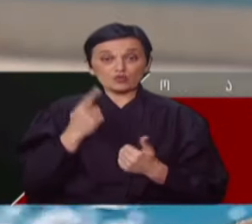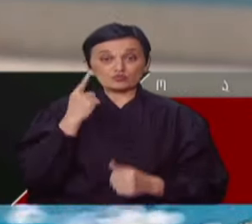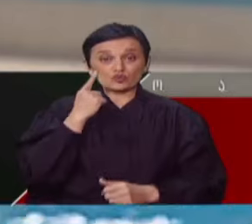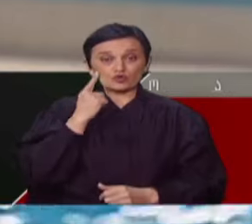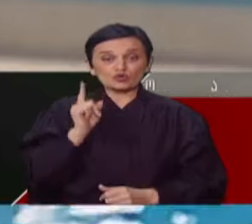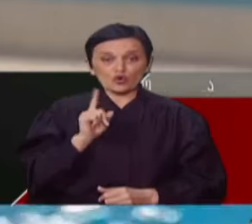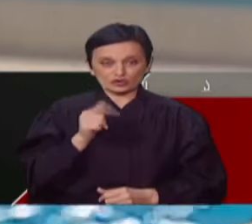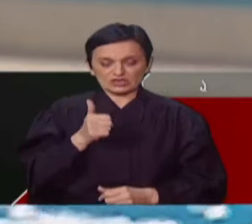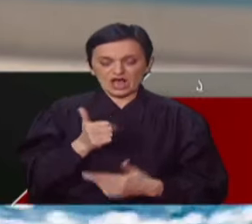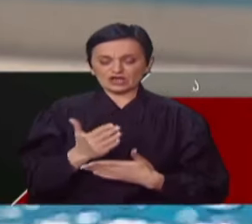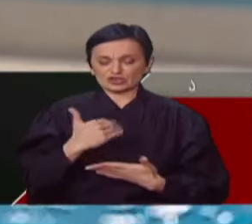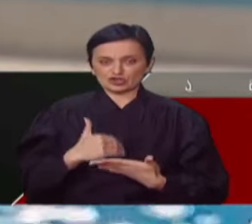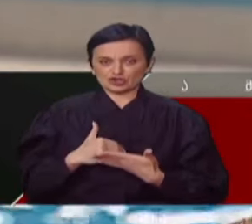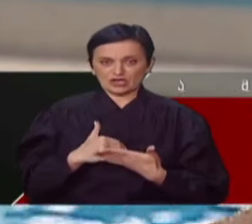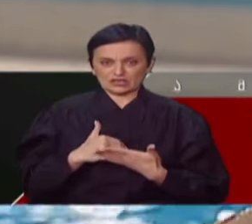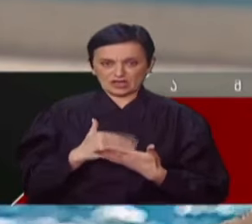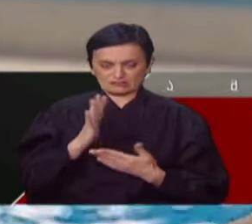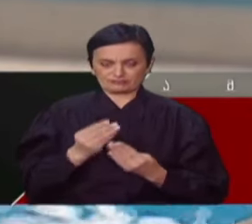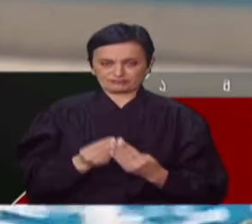მგონია რომ კარგ შედეგს დავდებ და